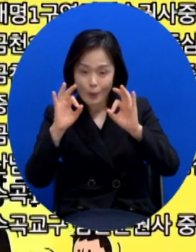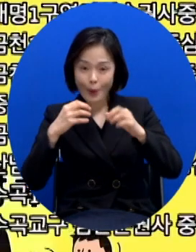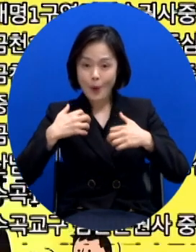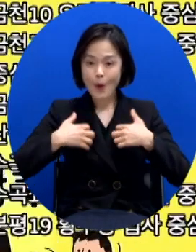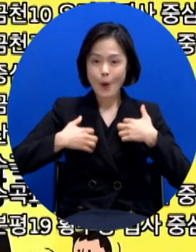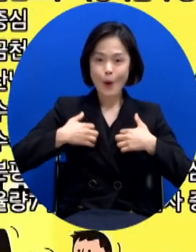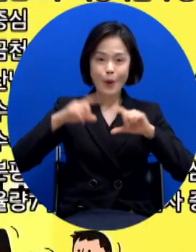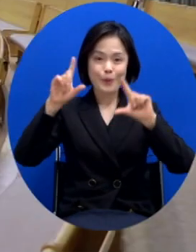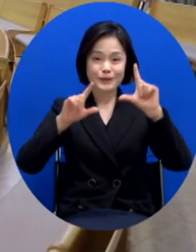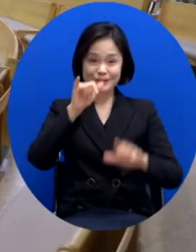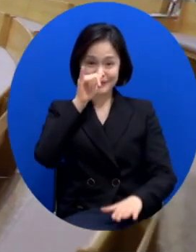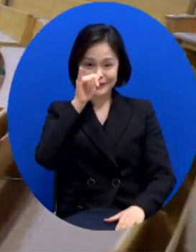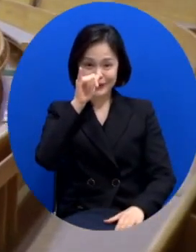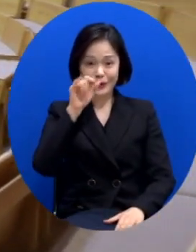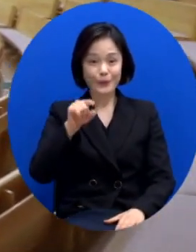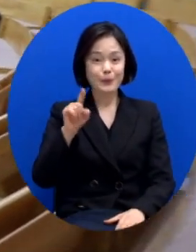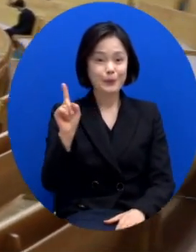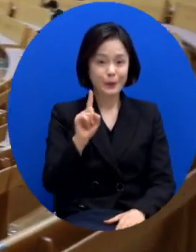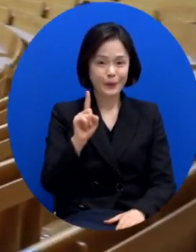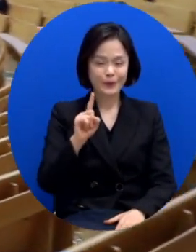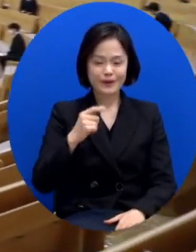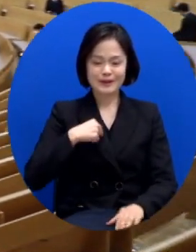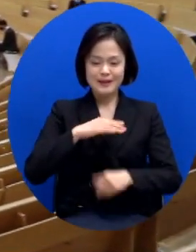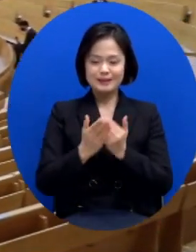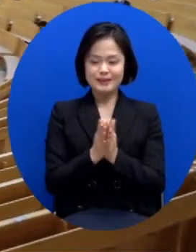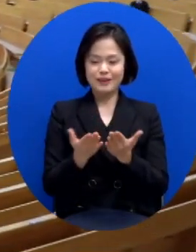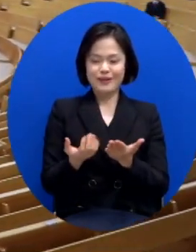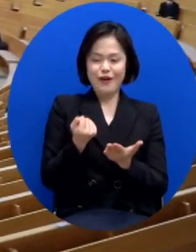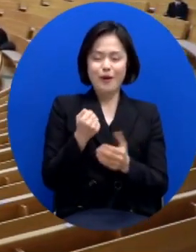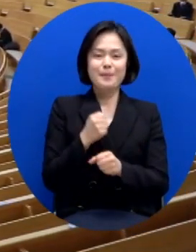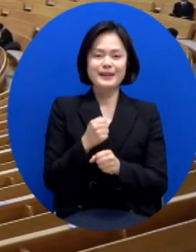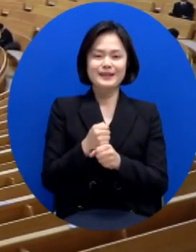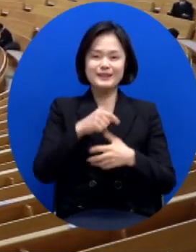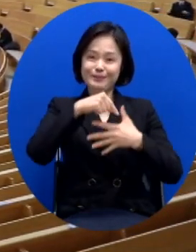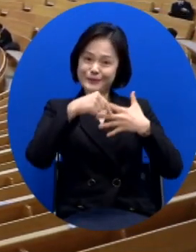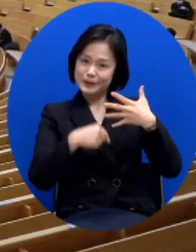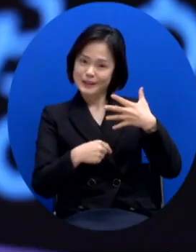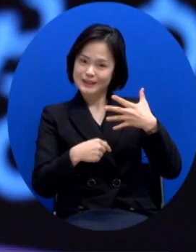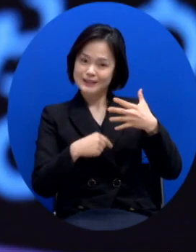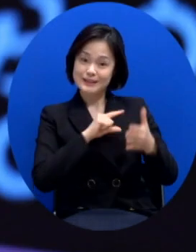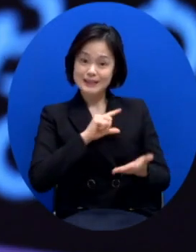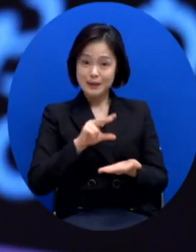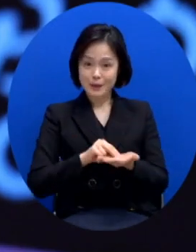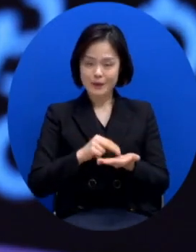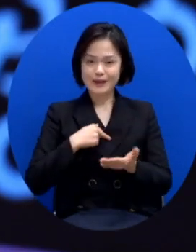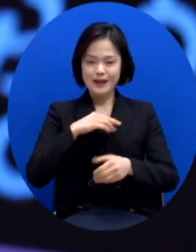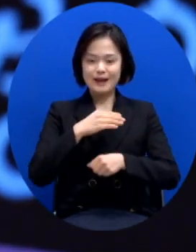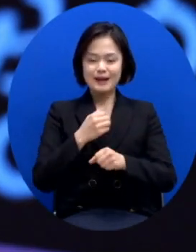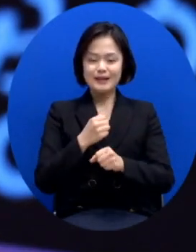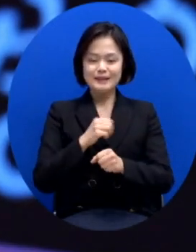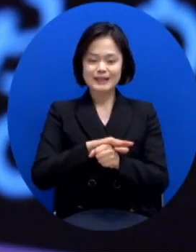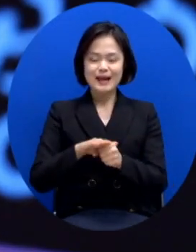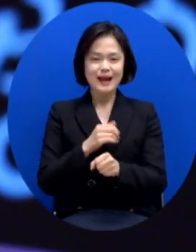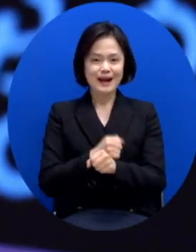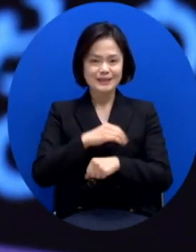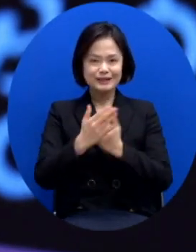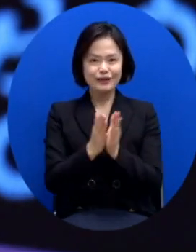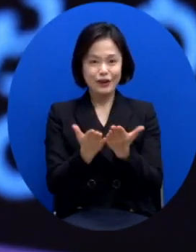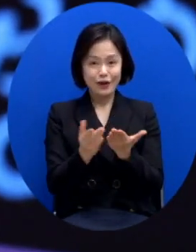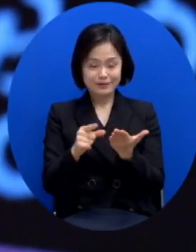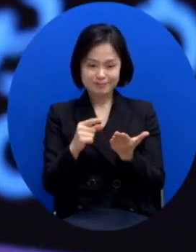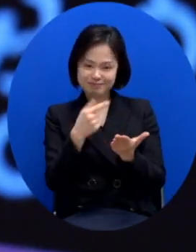평생 간직하고 싶은 나만의 성경책을 만드는 프로젝트 나의 사랑하는 책 성경의 마스터 를 진행했습니다